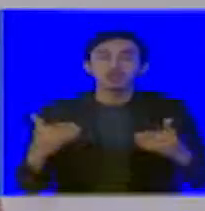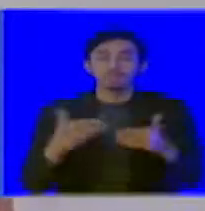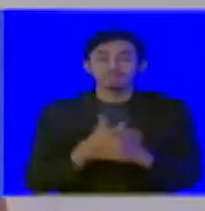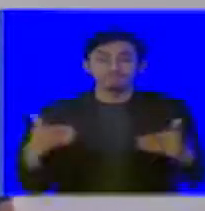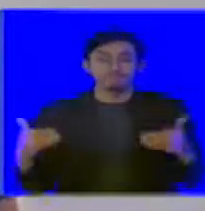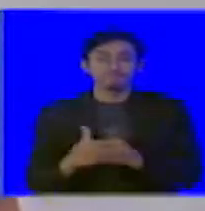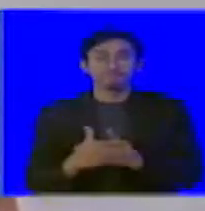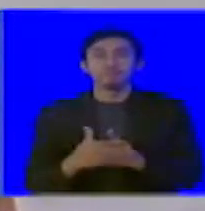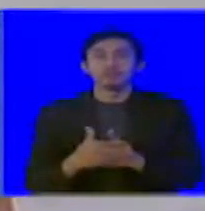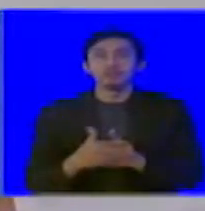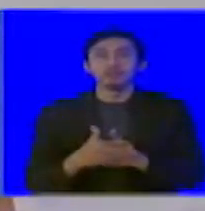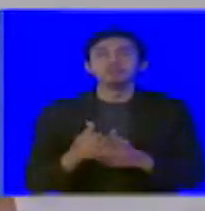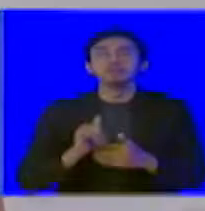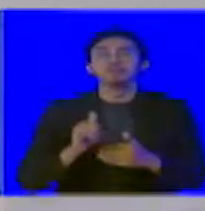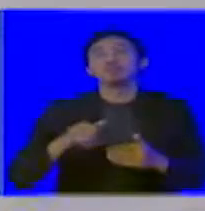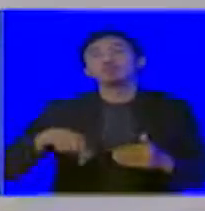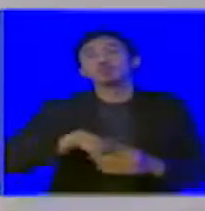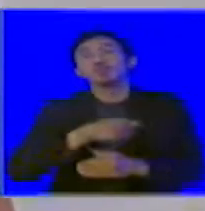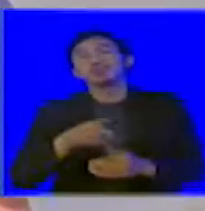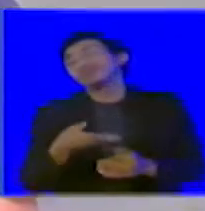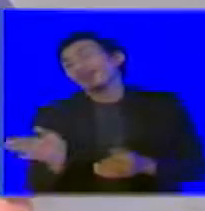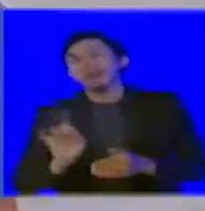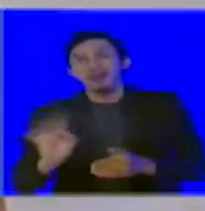kepolisian dari Jakarta SBY Allah auliansyah inews melaporkan